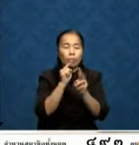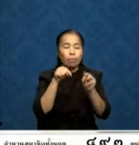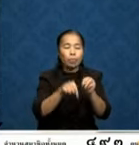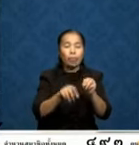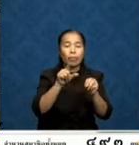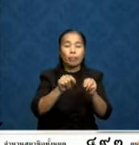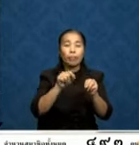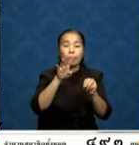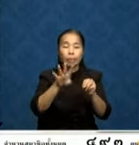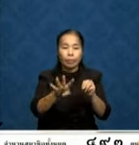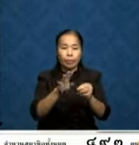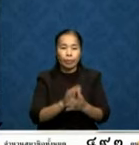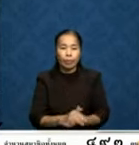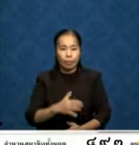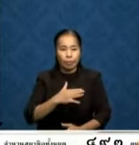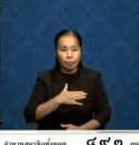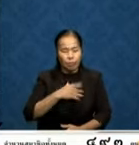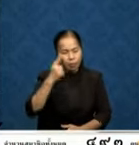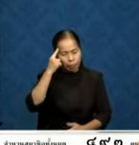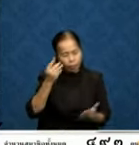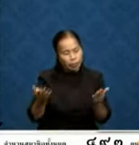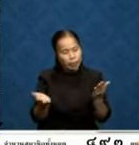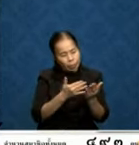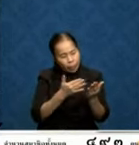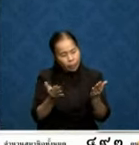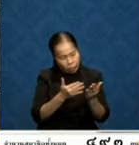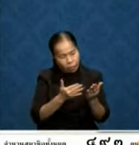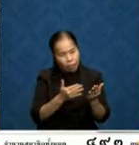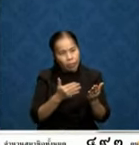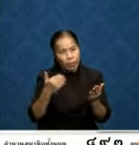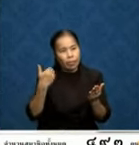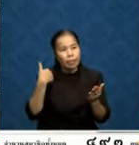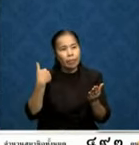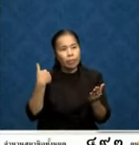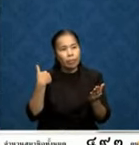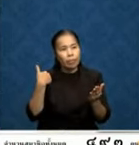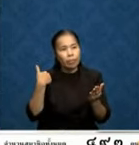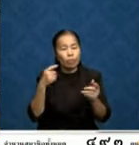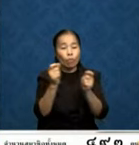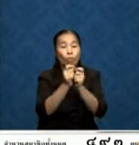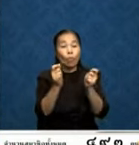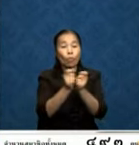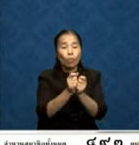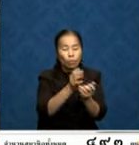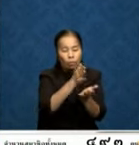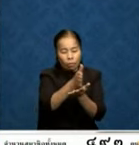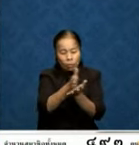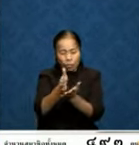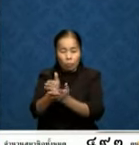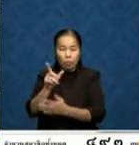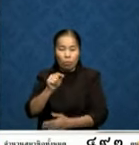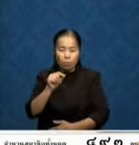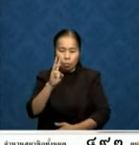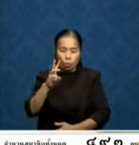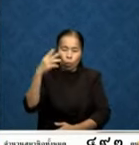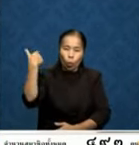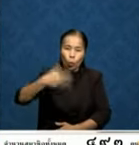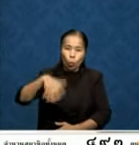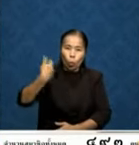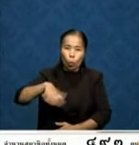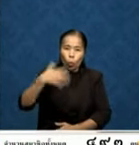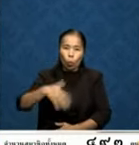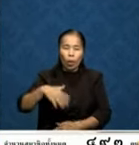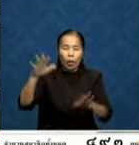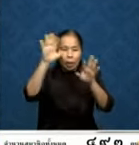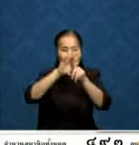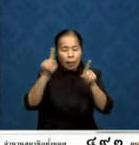ประธานซึ่งผมก็คิดว่าผมก็ดูครับมีประมาณ26อนุกรรมาธิการครับตอนแรกโหทำไมมันเยอะขนาดนี้ประมาณพอๆกับสภา